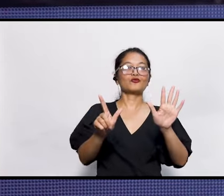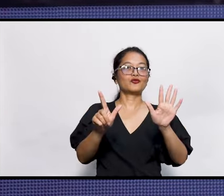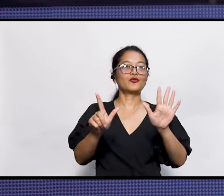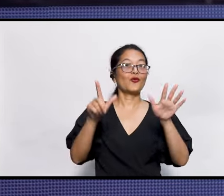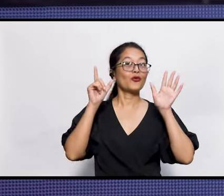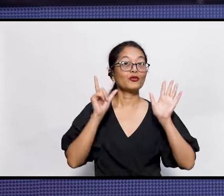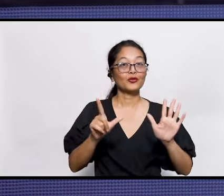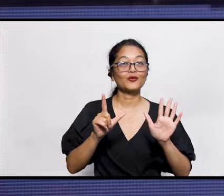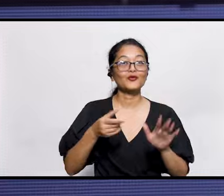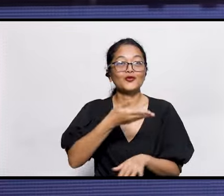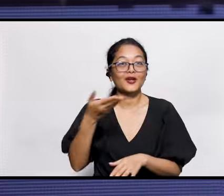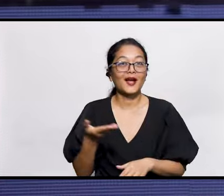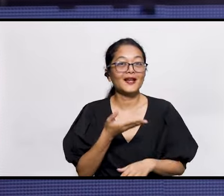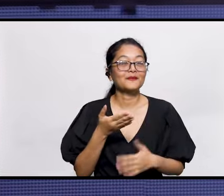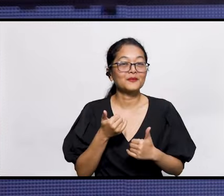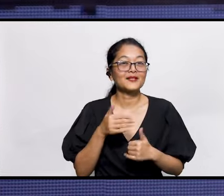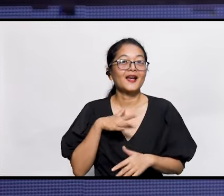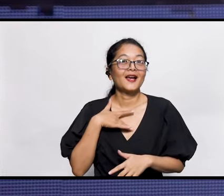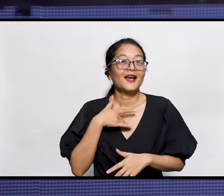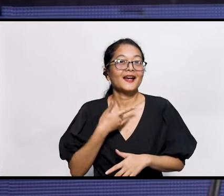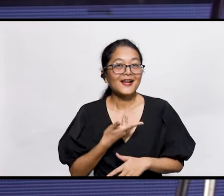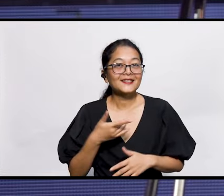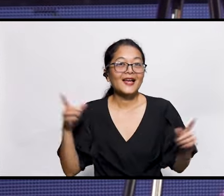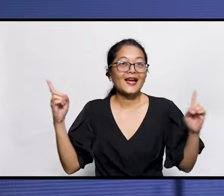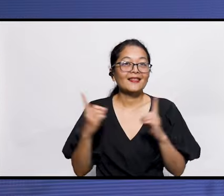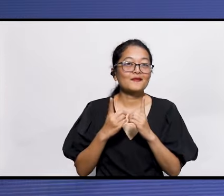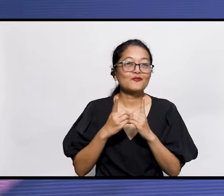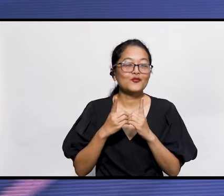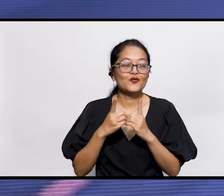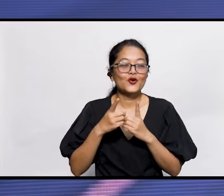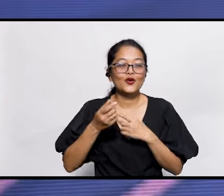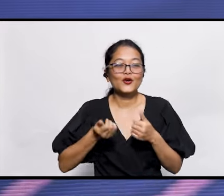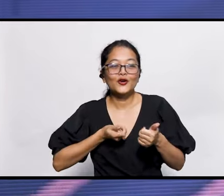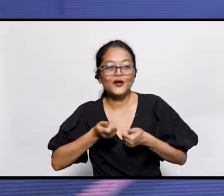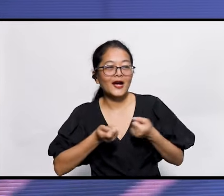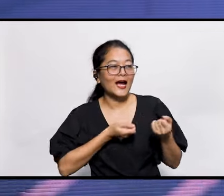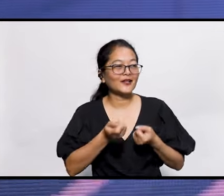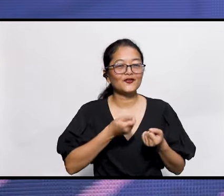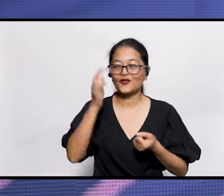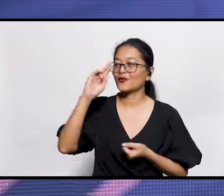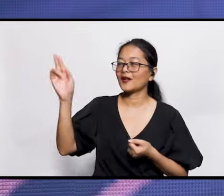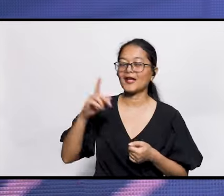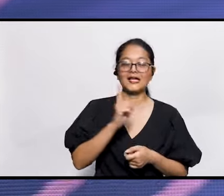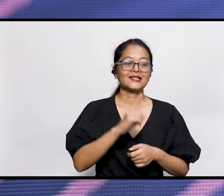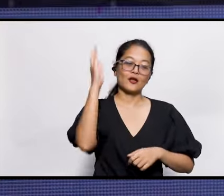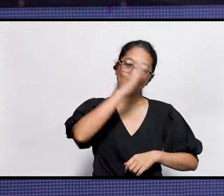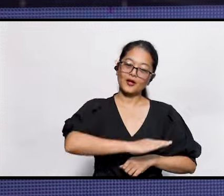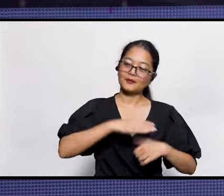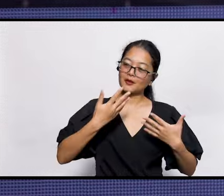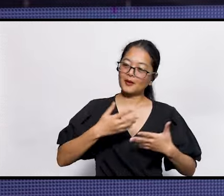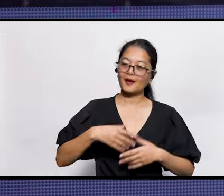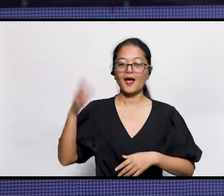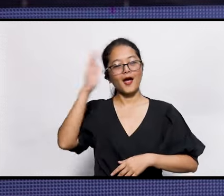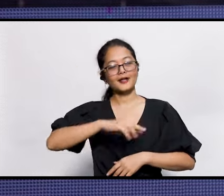tiba-tiba akan kena ritmnya bersama-sama satu hari latihan hari kedua hari ketiga